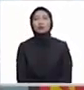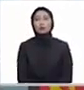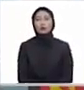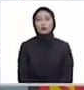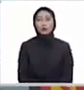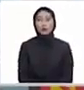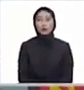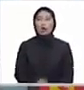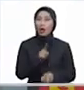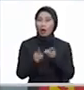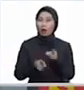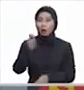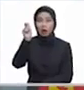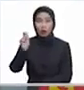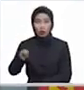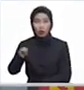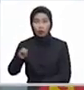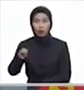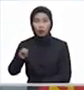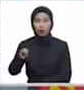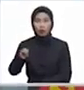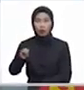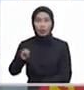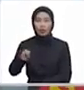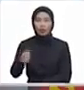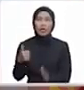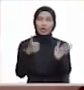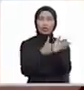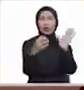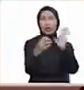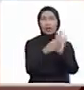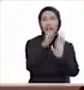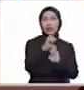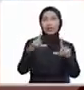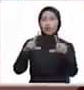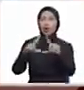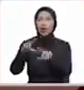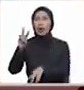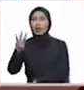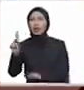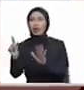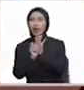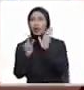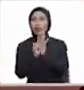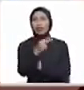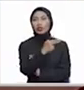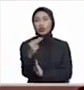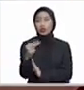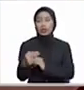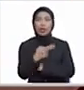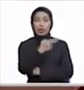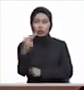Dengan hukum sebagai panglima pasal 1 ayat 3 konstitusi kita, bahwa negara ini adalah negara